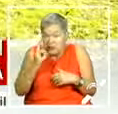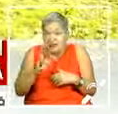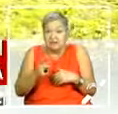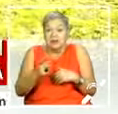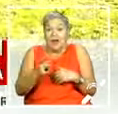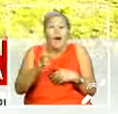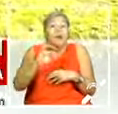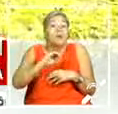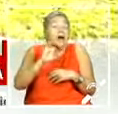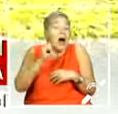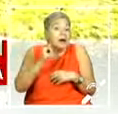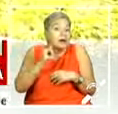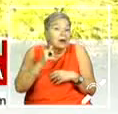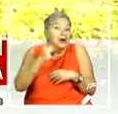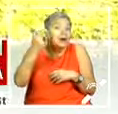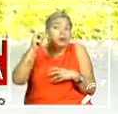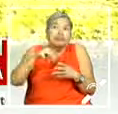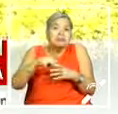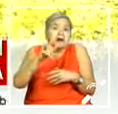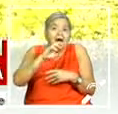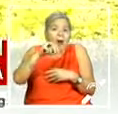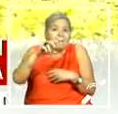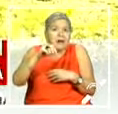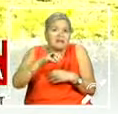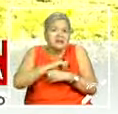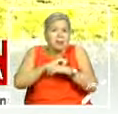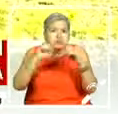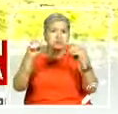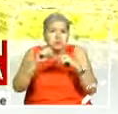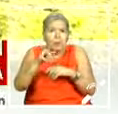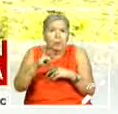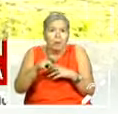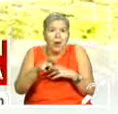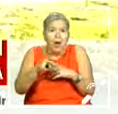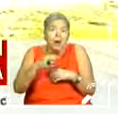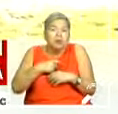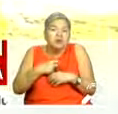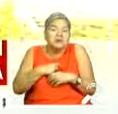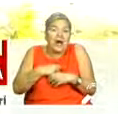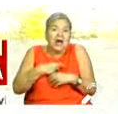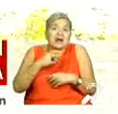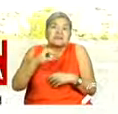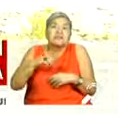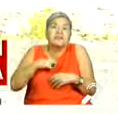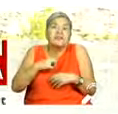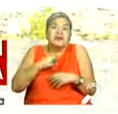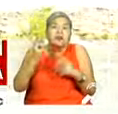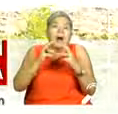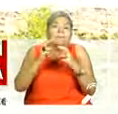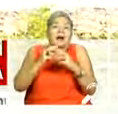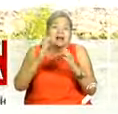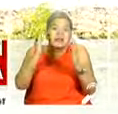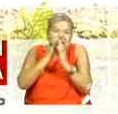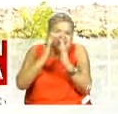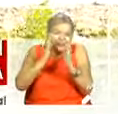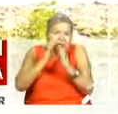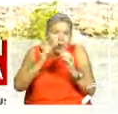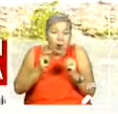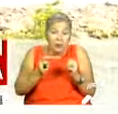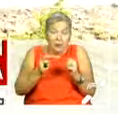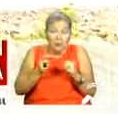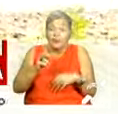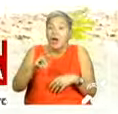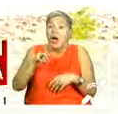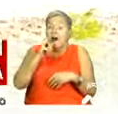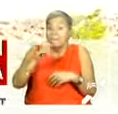nu conținea explozibil, ci ar fi putut fi de spionaj. În continuare, cei de la